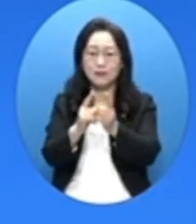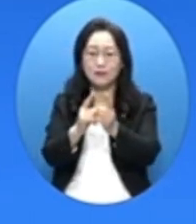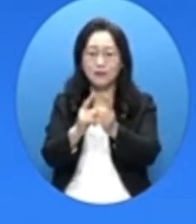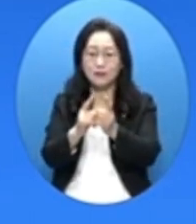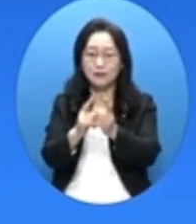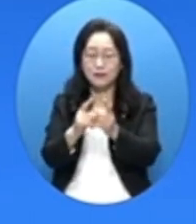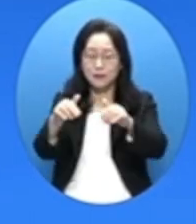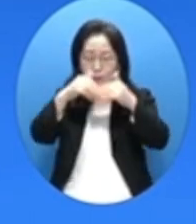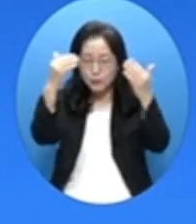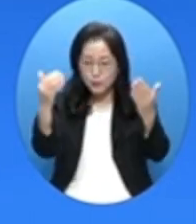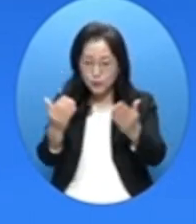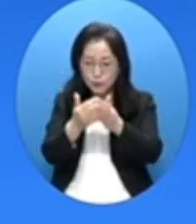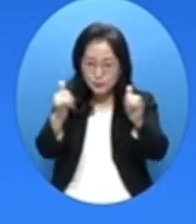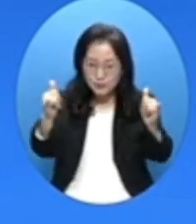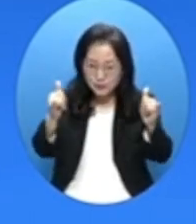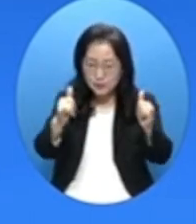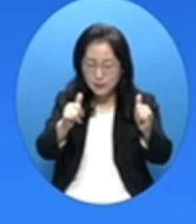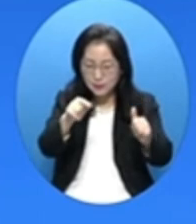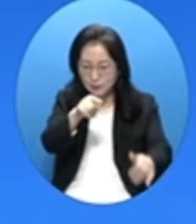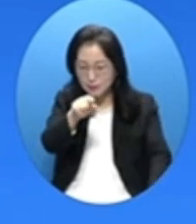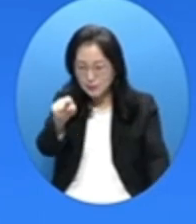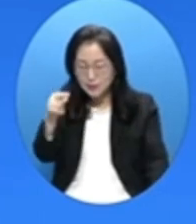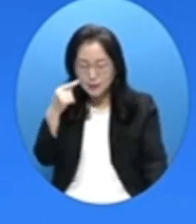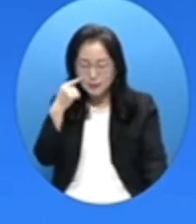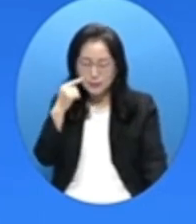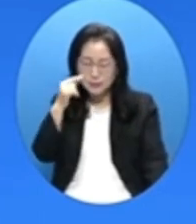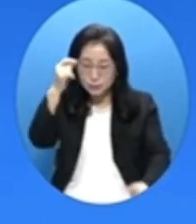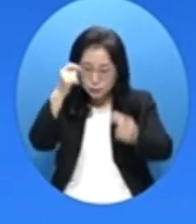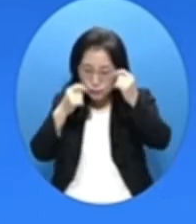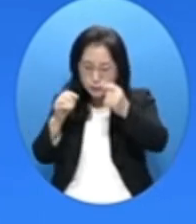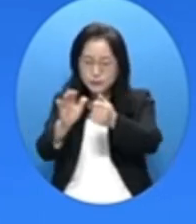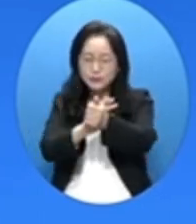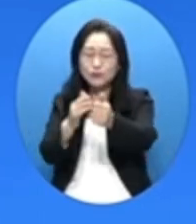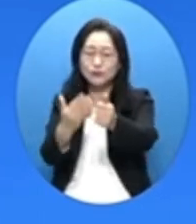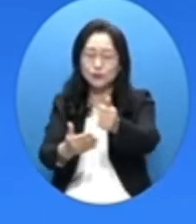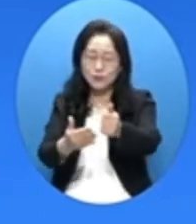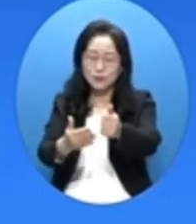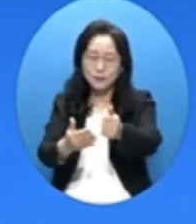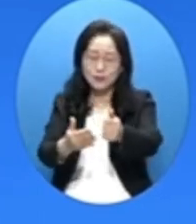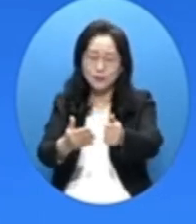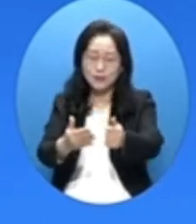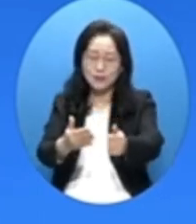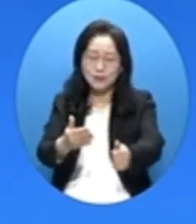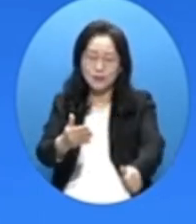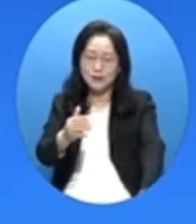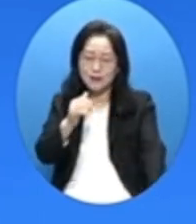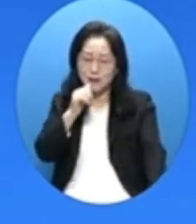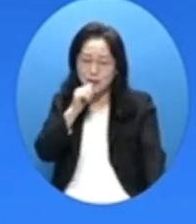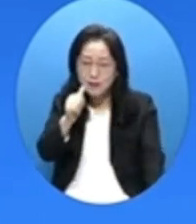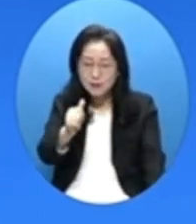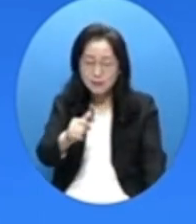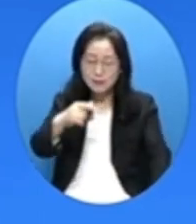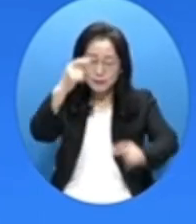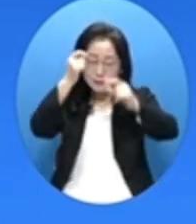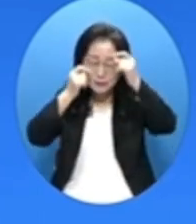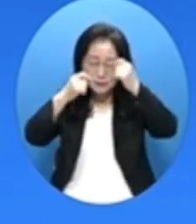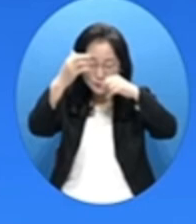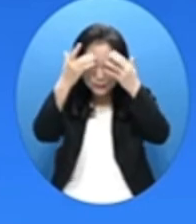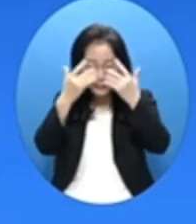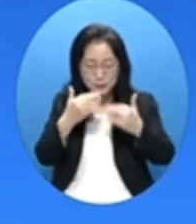모든 사람의 눈물을 그 눈에서 닦아 주시고 다시는 눈물을 흘리지 아니하고